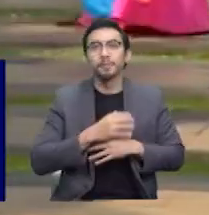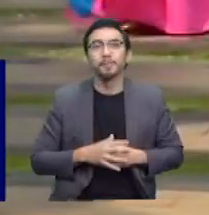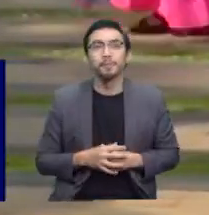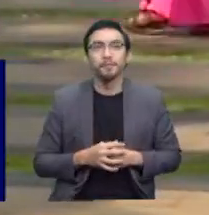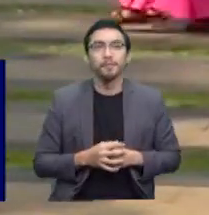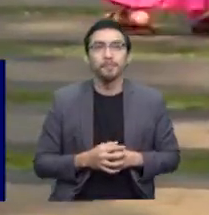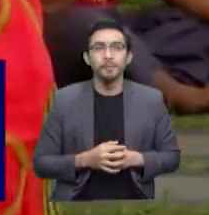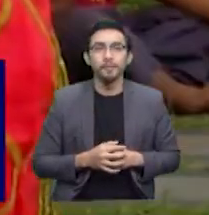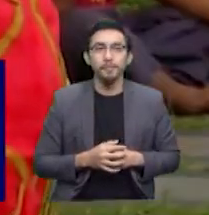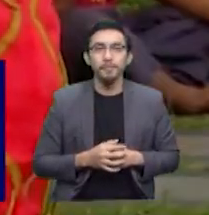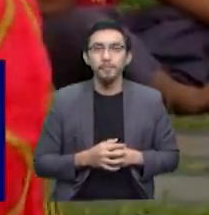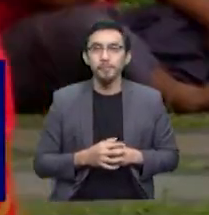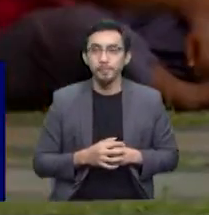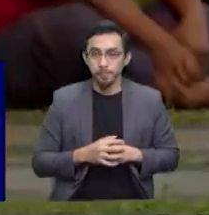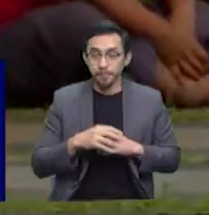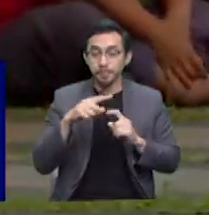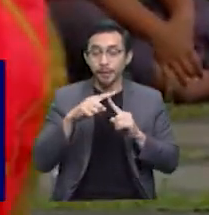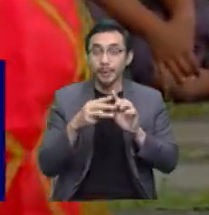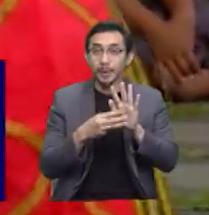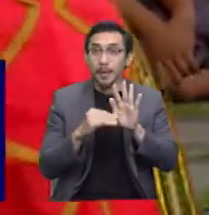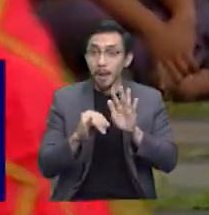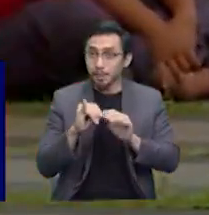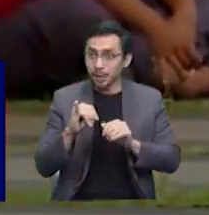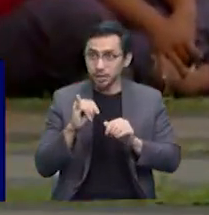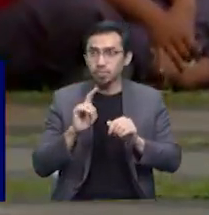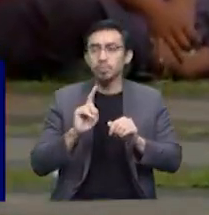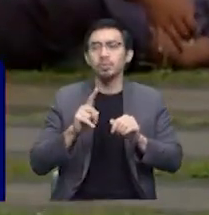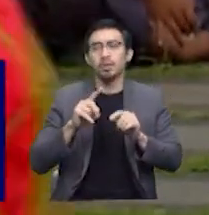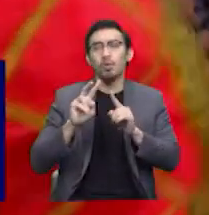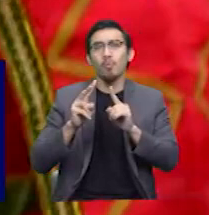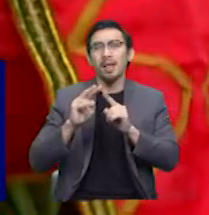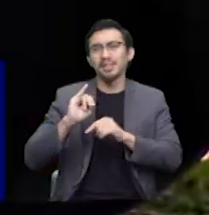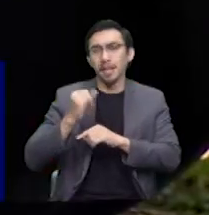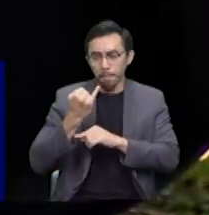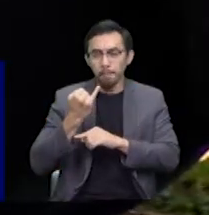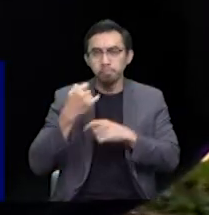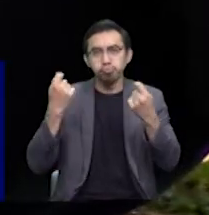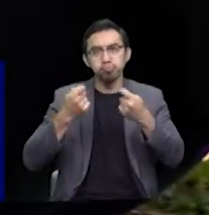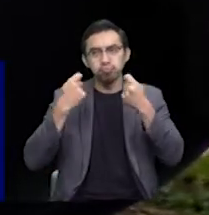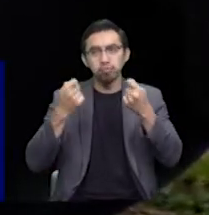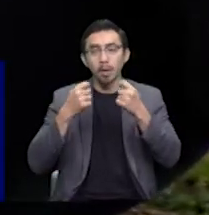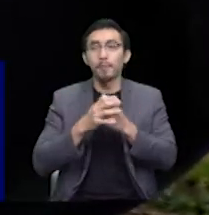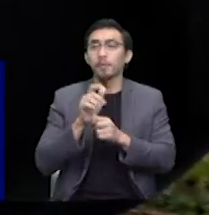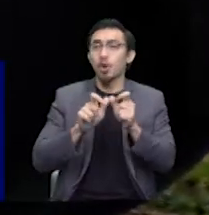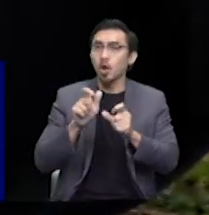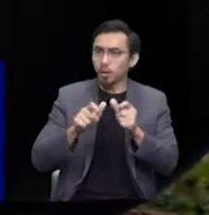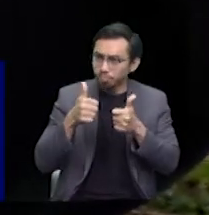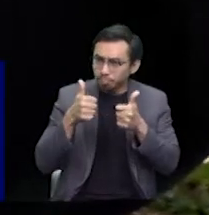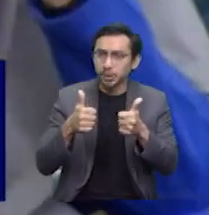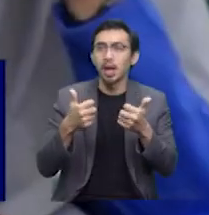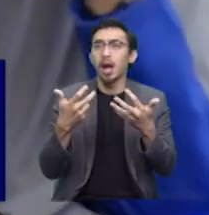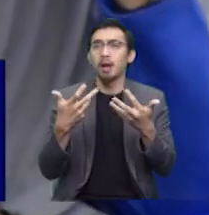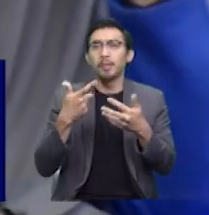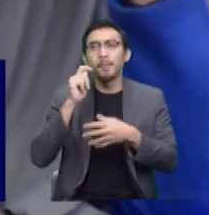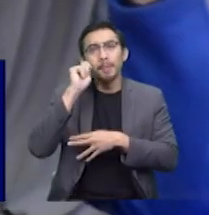pengelola TMII menggelar pesta 12 jam sukaria. Pengunjung bisa merayakan tahun baru mulai pukul 13 minggu siang hingga